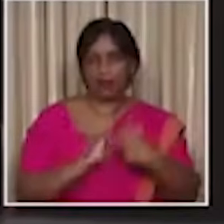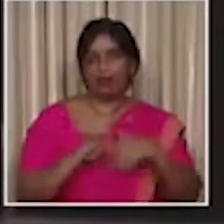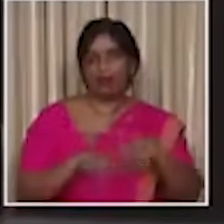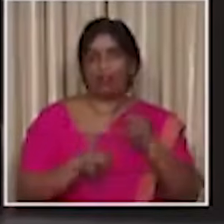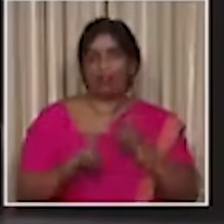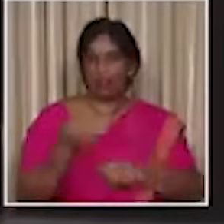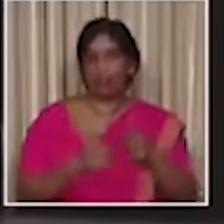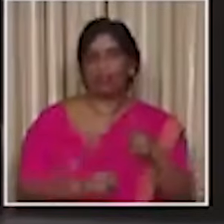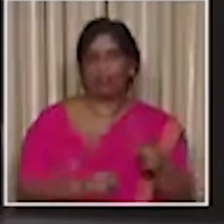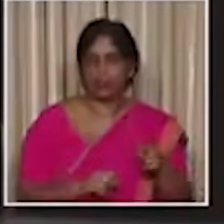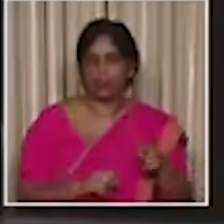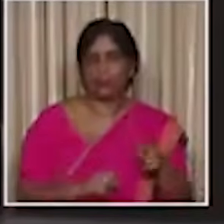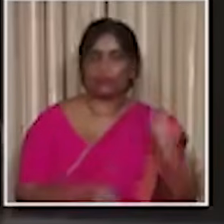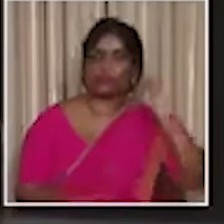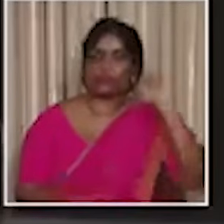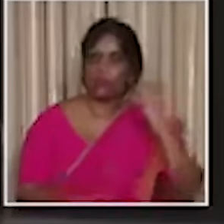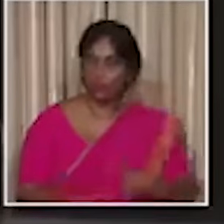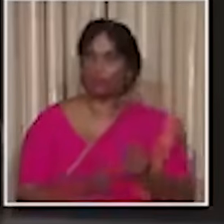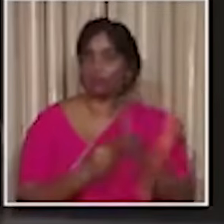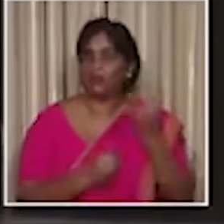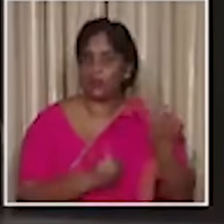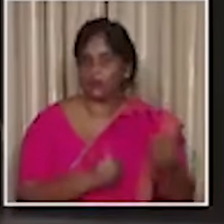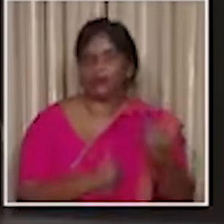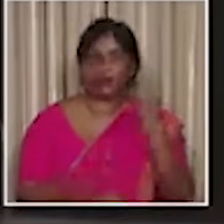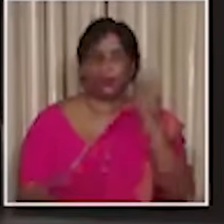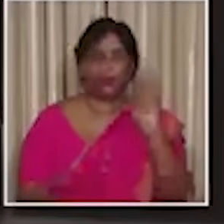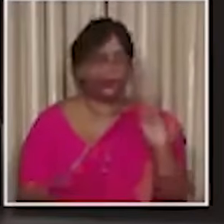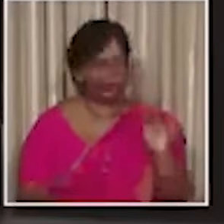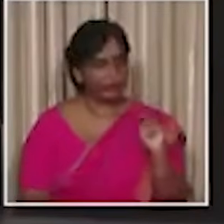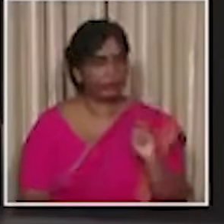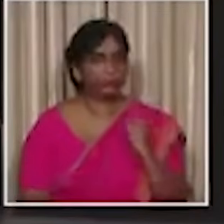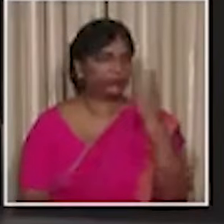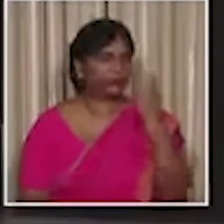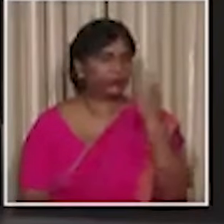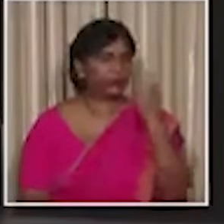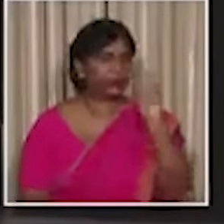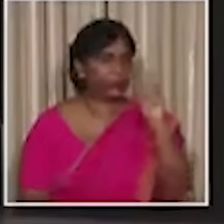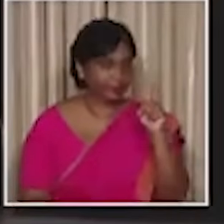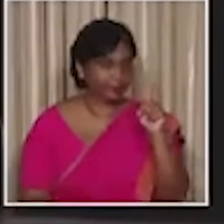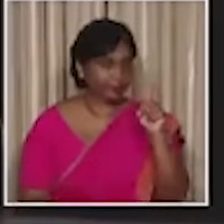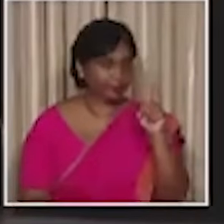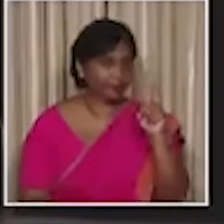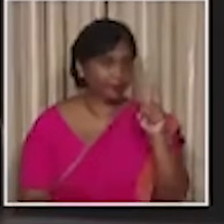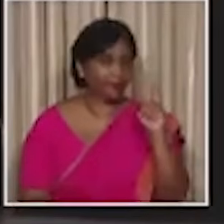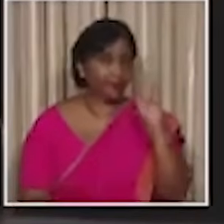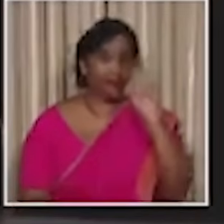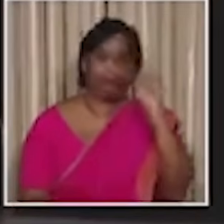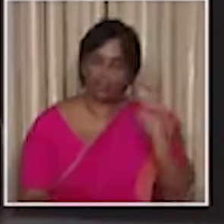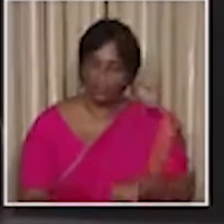නිවික්කේ 30000ක් දීලා තියෙනවා 2020 2021